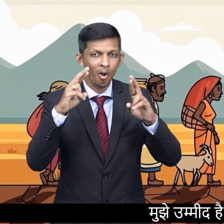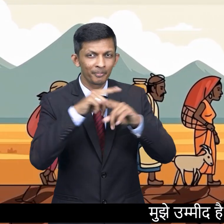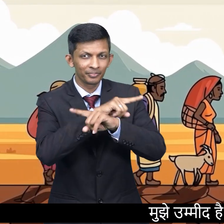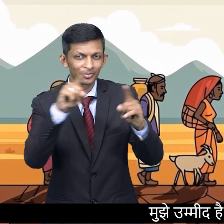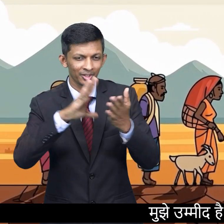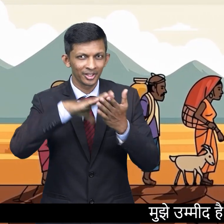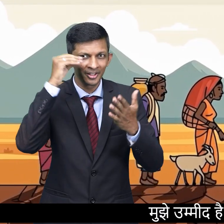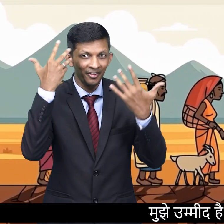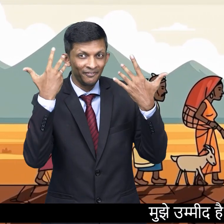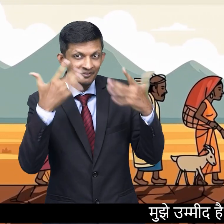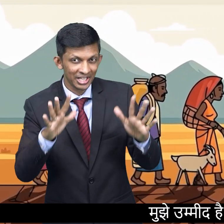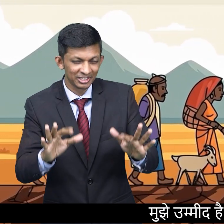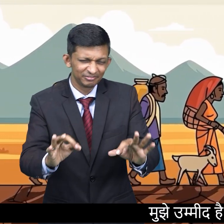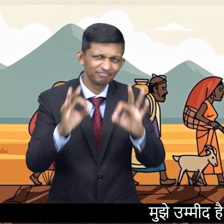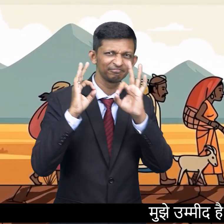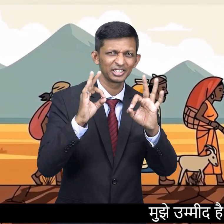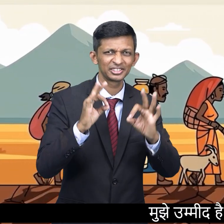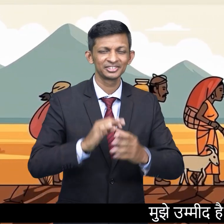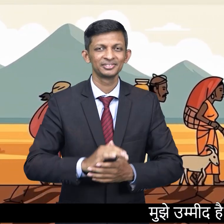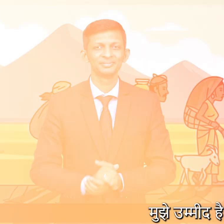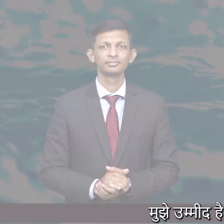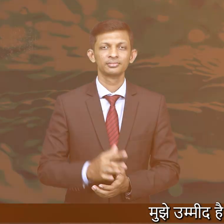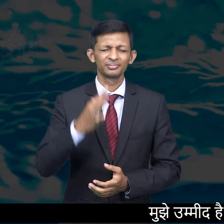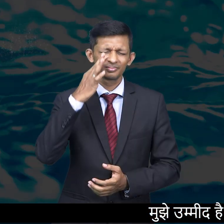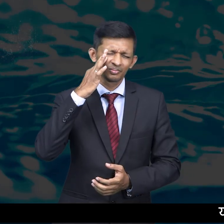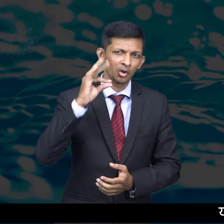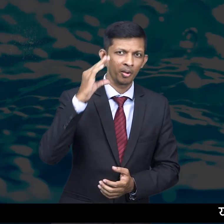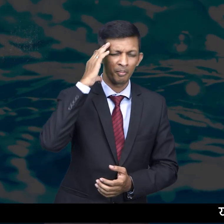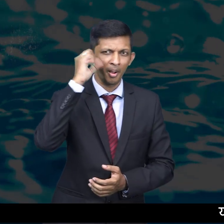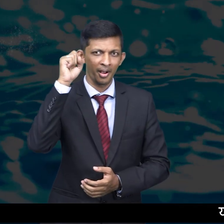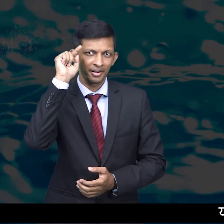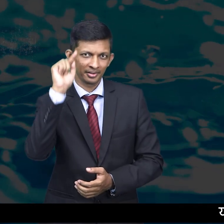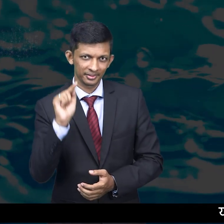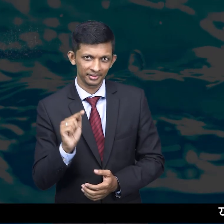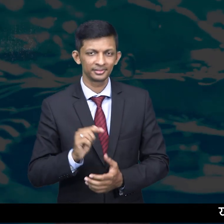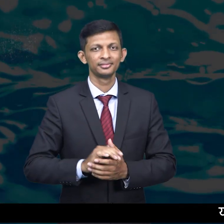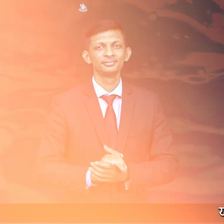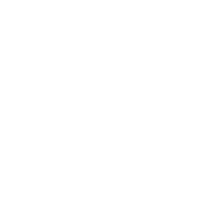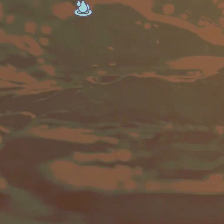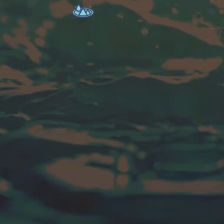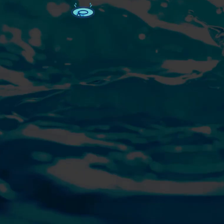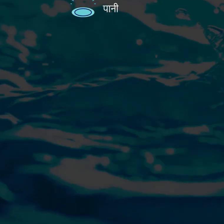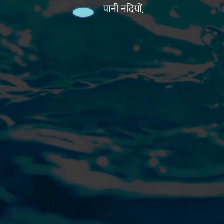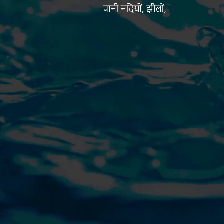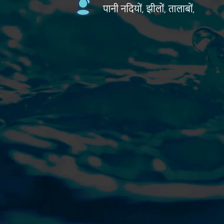मुझे उम्मीद है कि आपने अच्छी तरह से सीखा। याद रखने योग्य बिंदु।